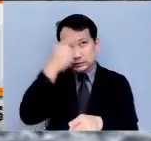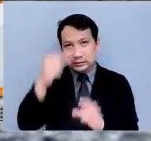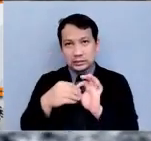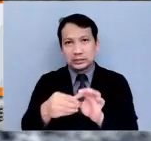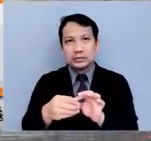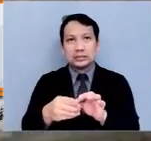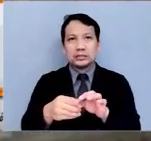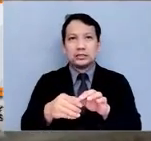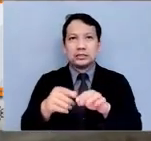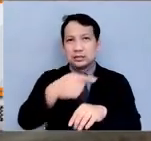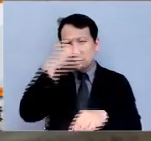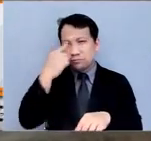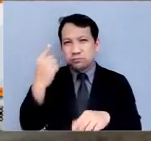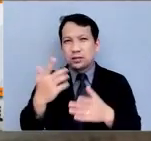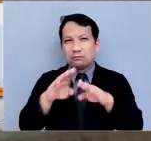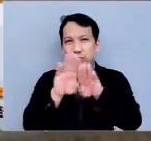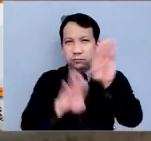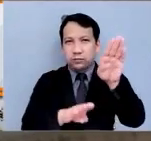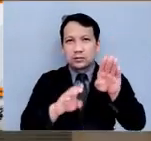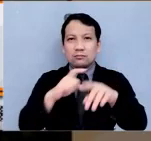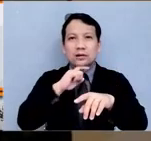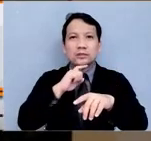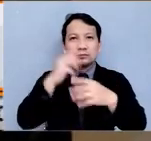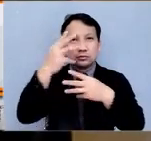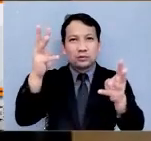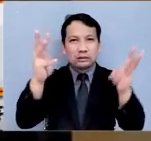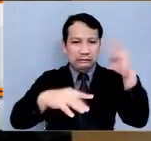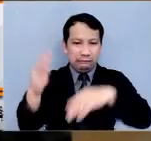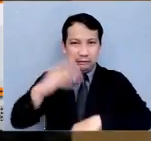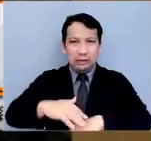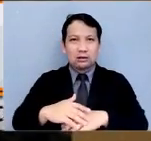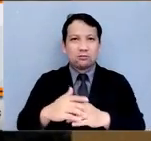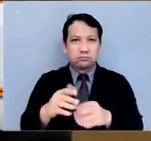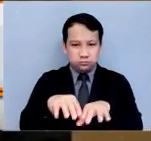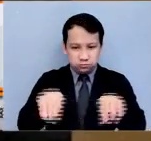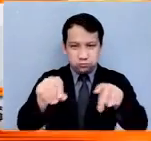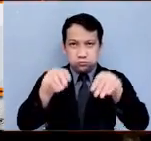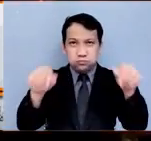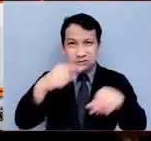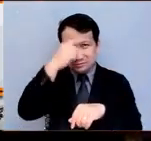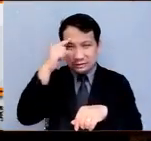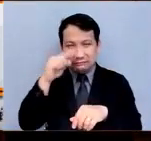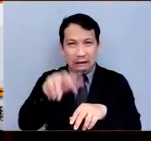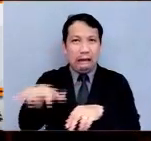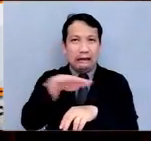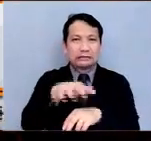uka-uka ang mga pader, nabaklas ang mga bakal na bintana, at puro abo kahit saan lumingon.